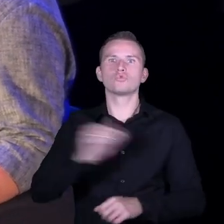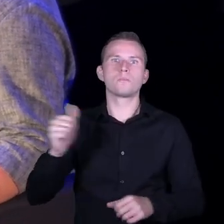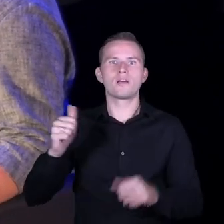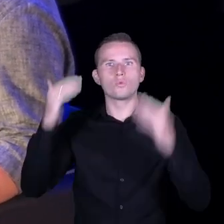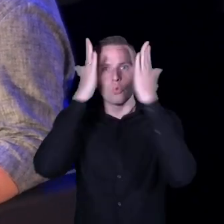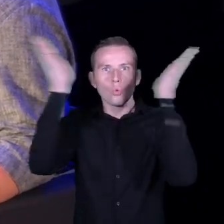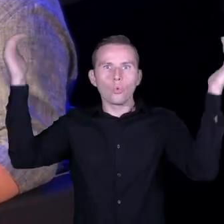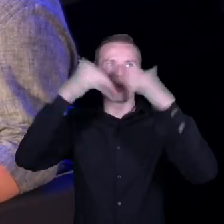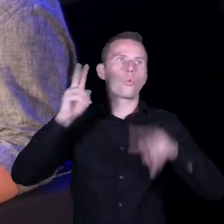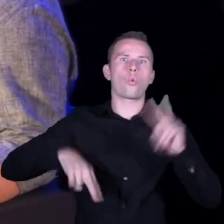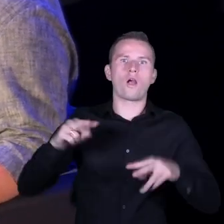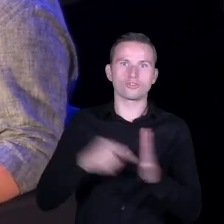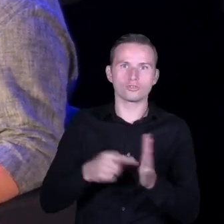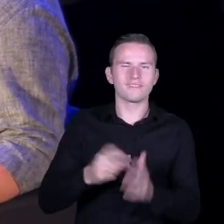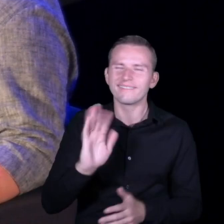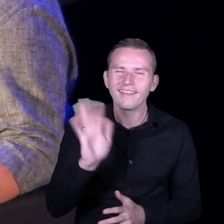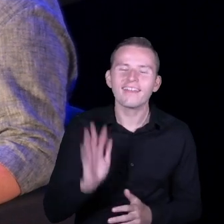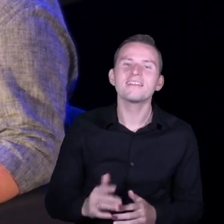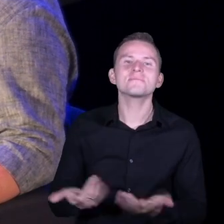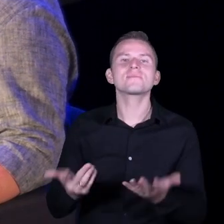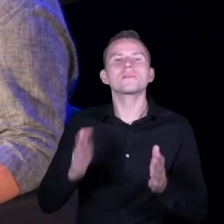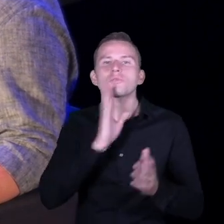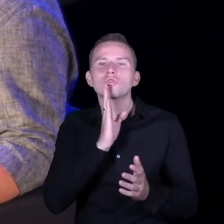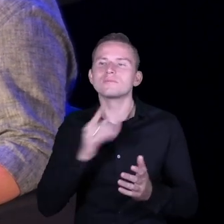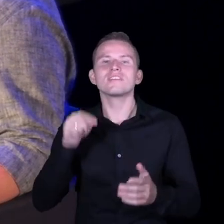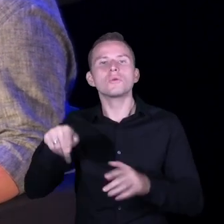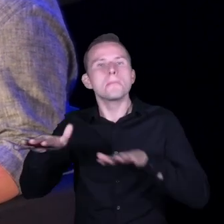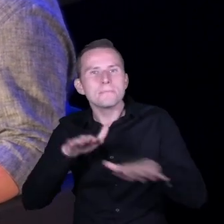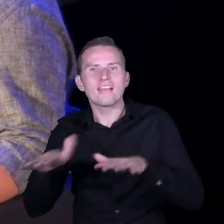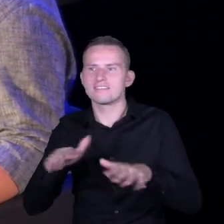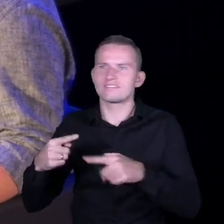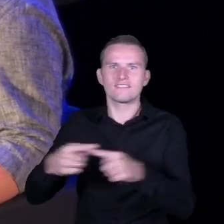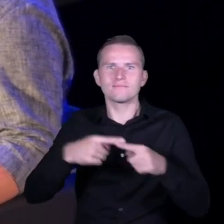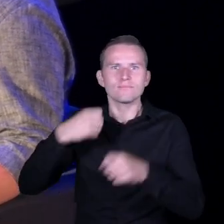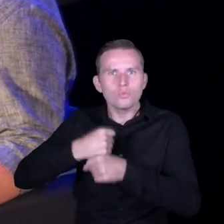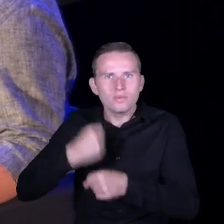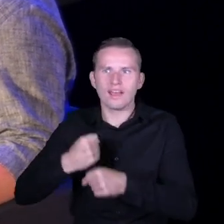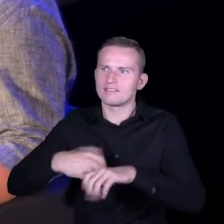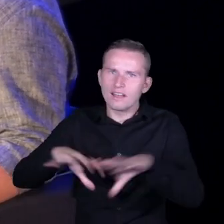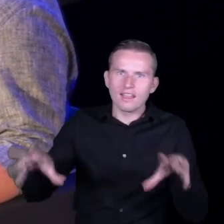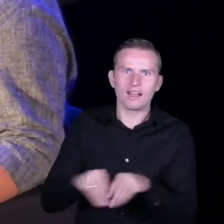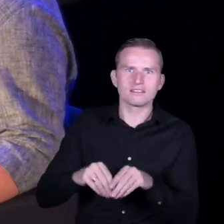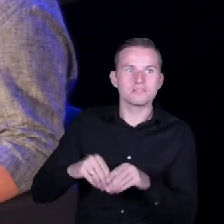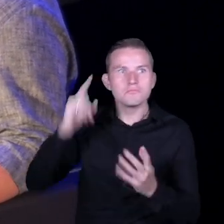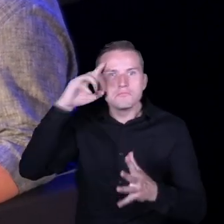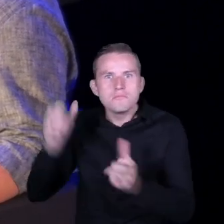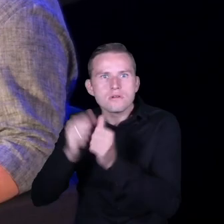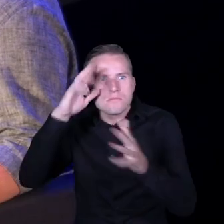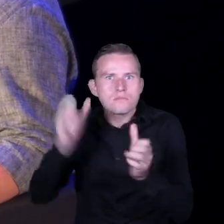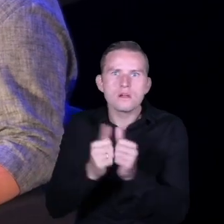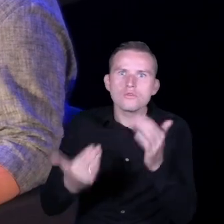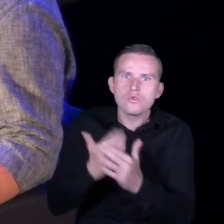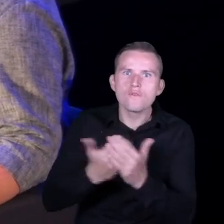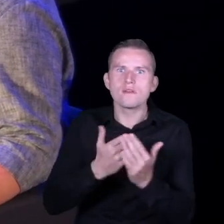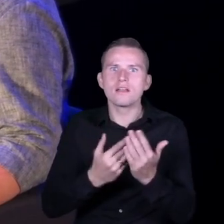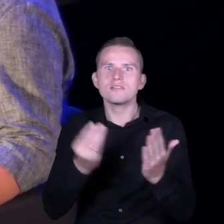tym miejscu jest właśnie czas na budowanie wspólnoty, na budowanie współpracy, na odkrywanie i dzielenie się